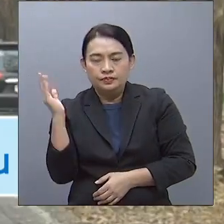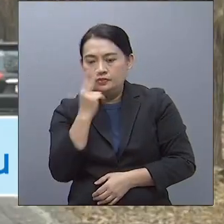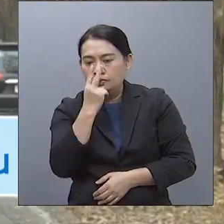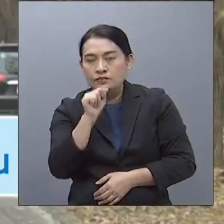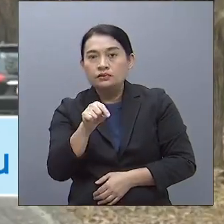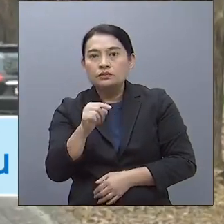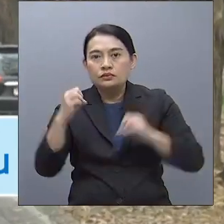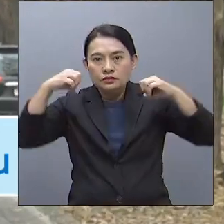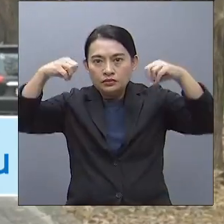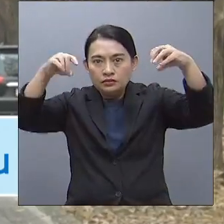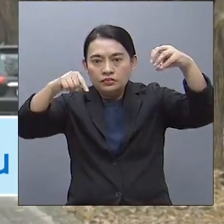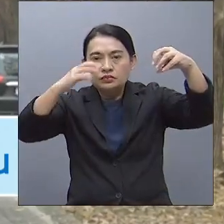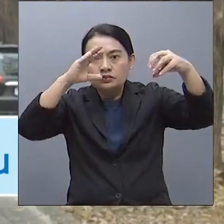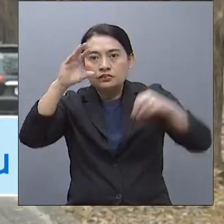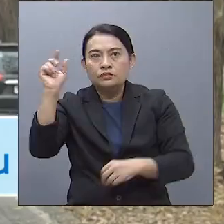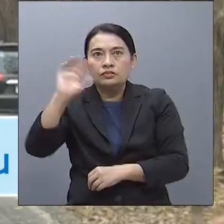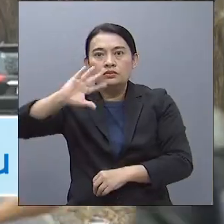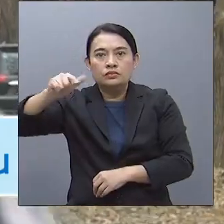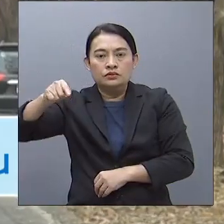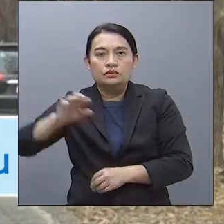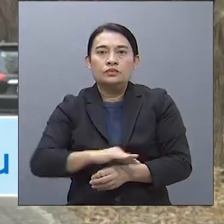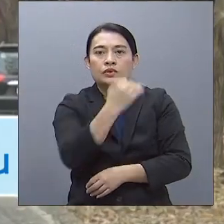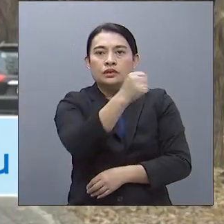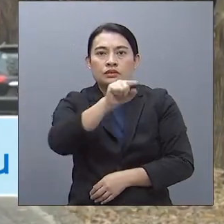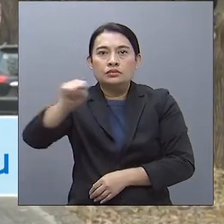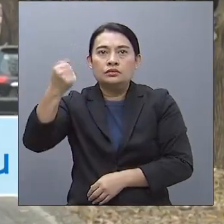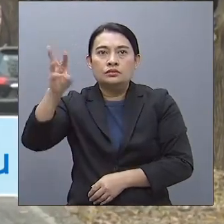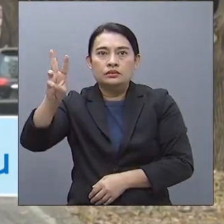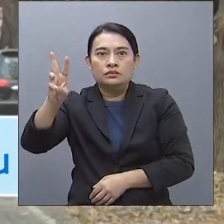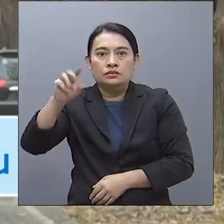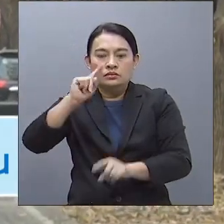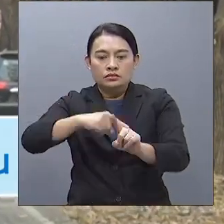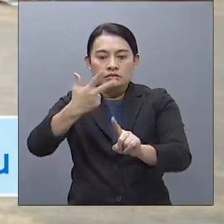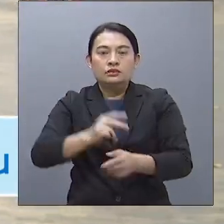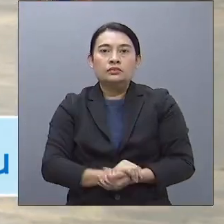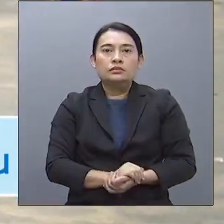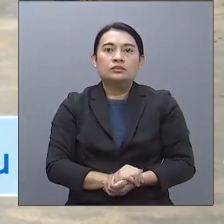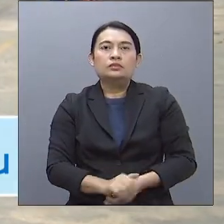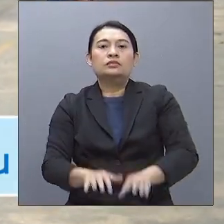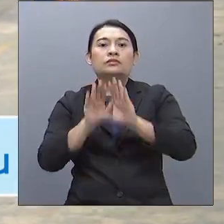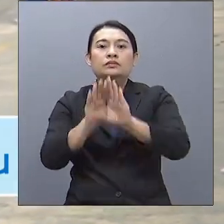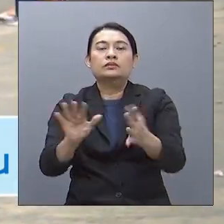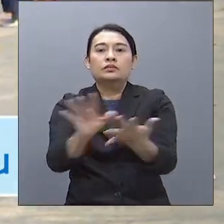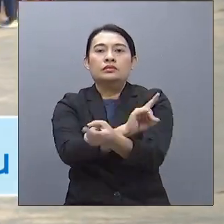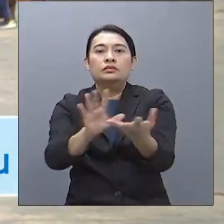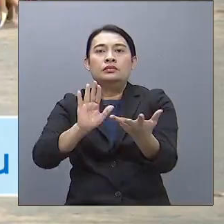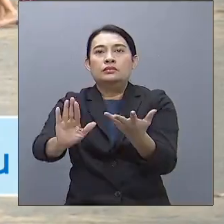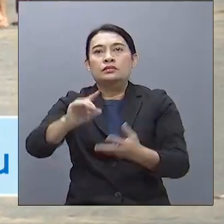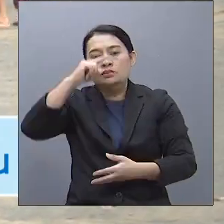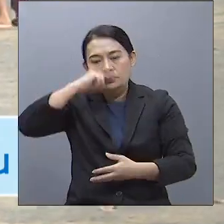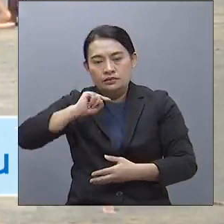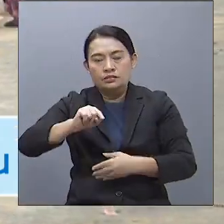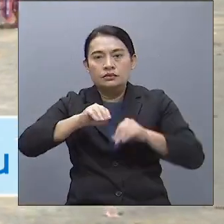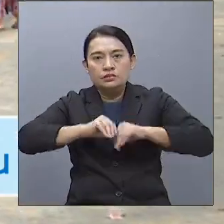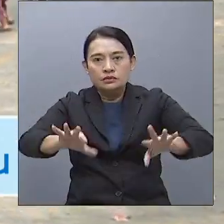พูพันทิพย์จัดขึ้นนะครับวันที่10ถึง16มีนาคมครับมีวัตถุประสงค์เพื่อการอนุรักษ์มรดกทางวัฒนธรรมของประเทศไทยการเผยแพร่